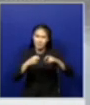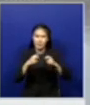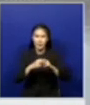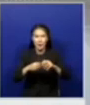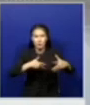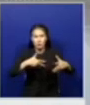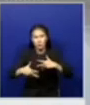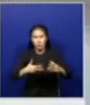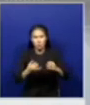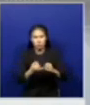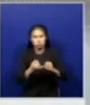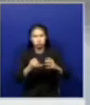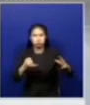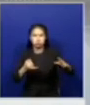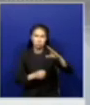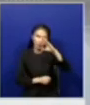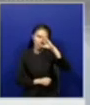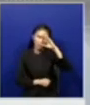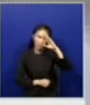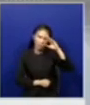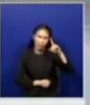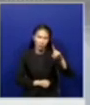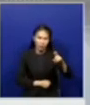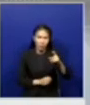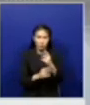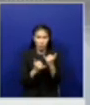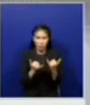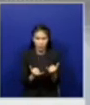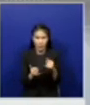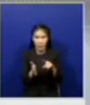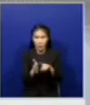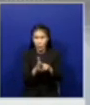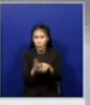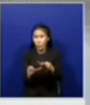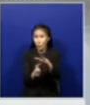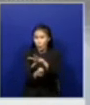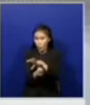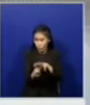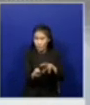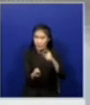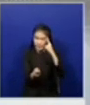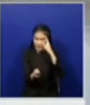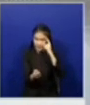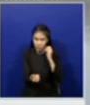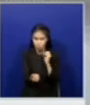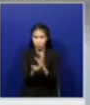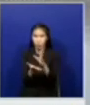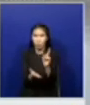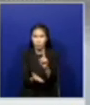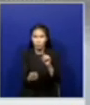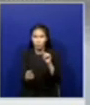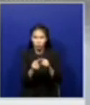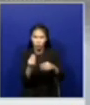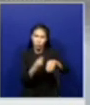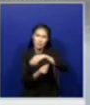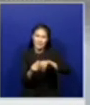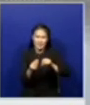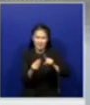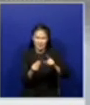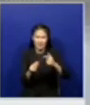ชนปัจจุบันพิษไวรัสโควิดส่งผลเสียหายทางด้านเศรษฐกิจมหาศา